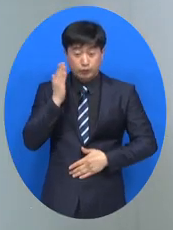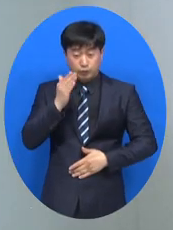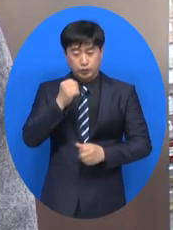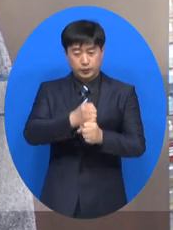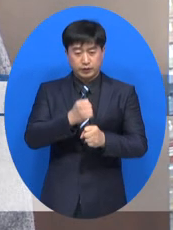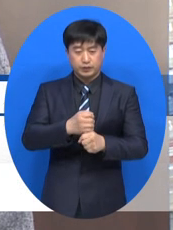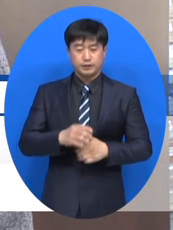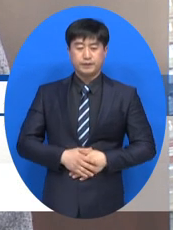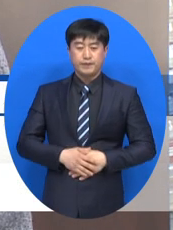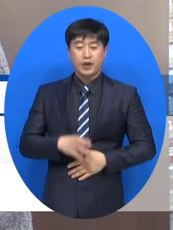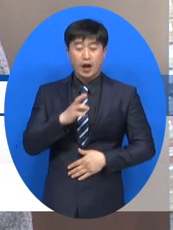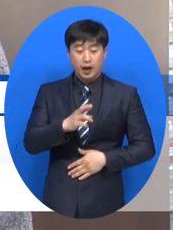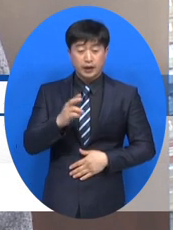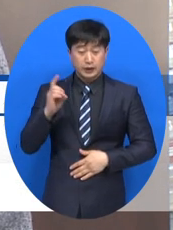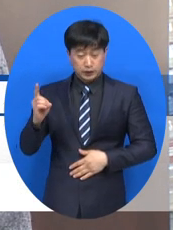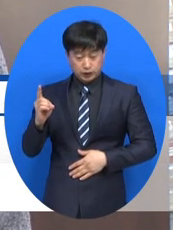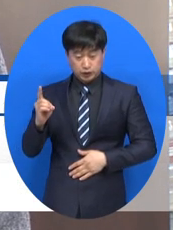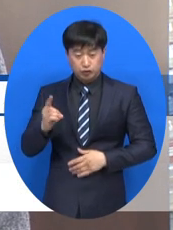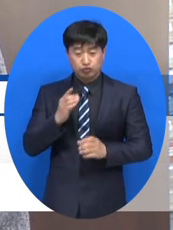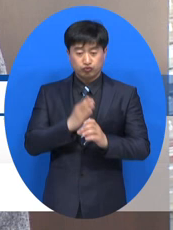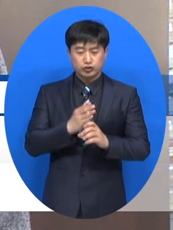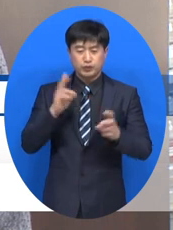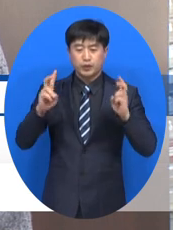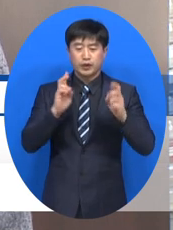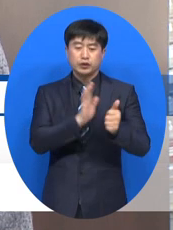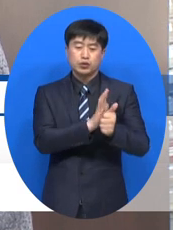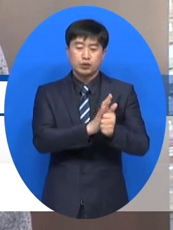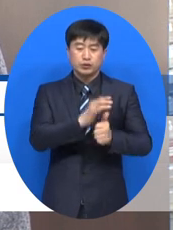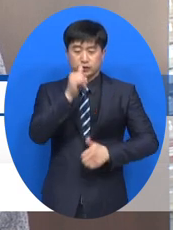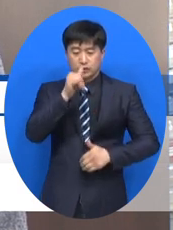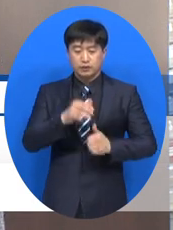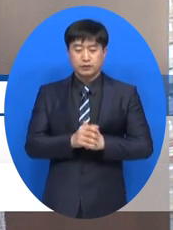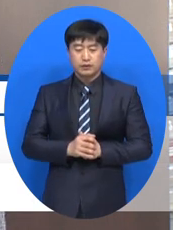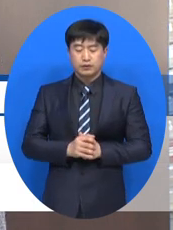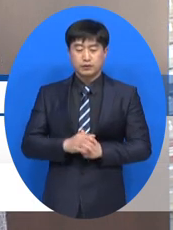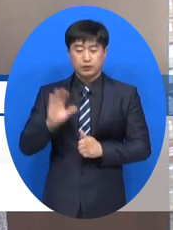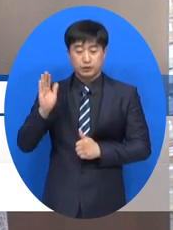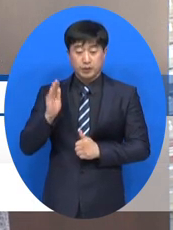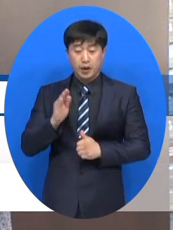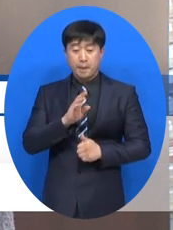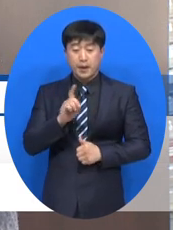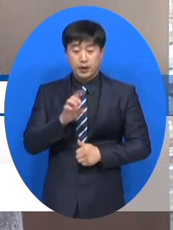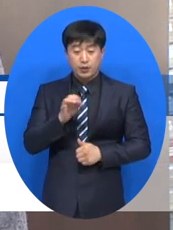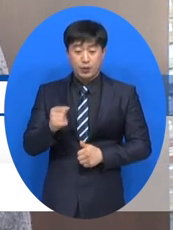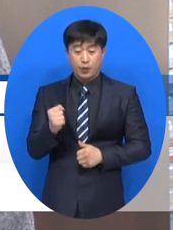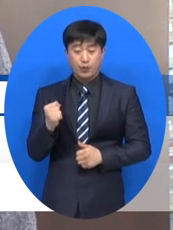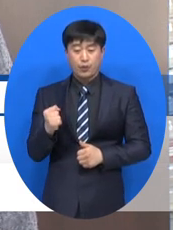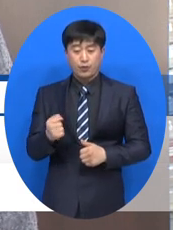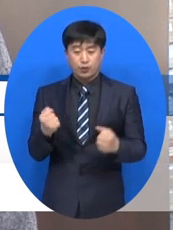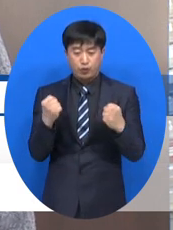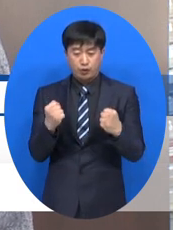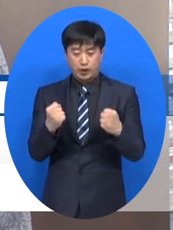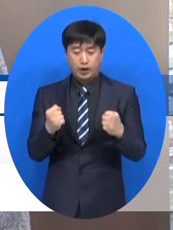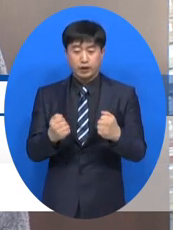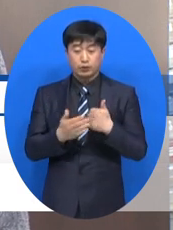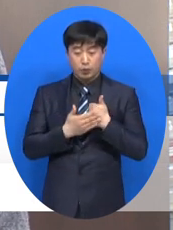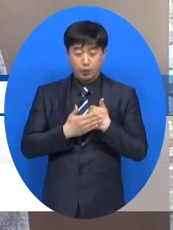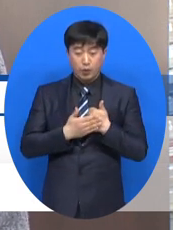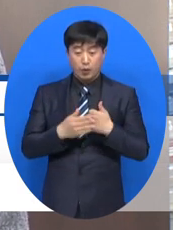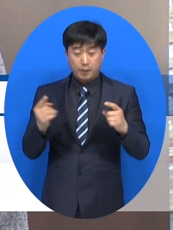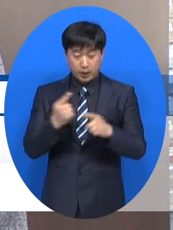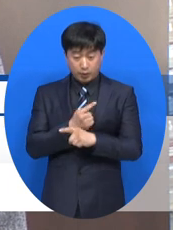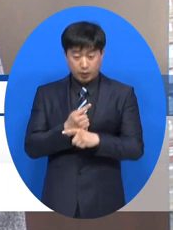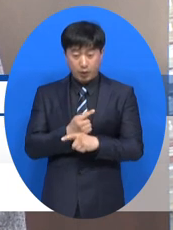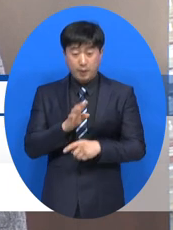이제 r&d 중심의 그런 기업지원을 많이 해왔습니다 디지털 헬스케어라든지 그 다음에 첨단